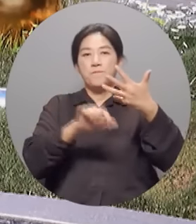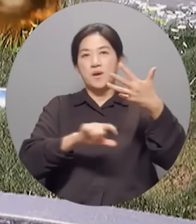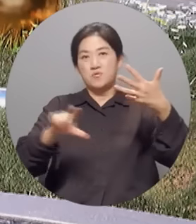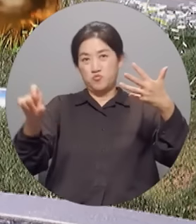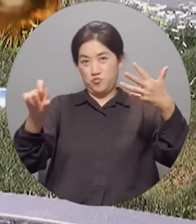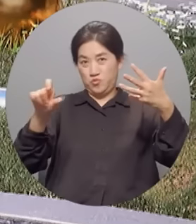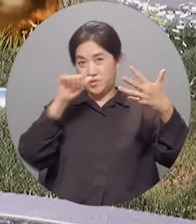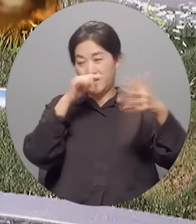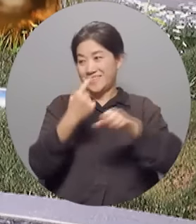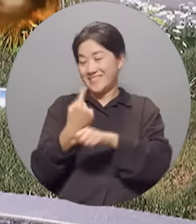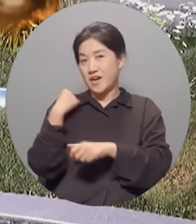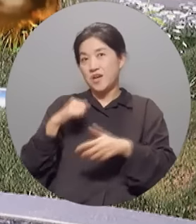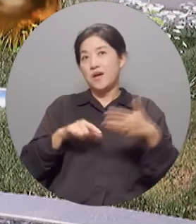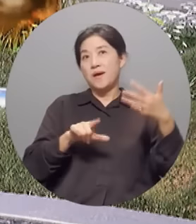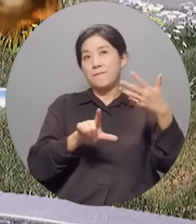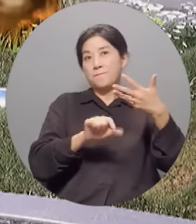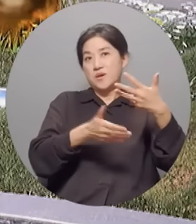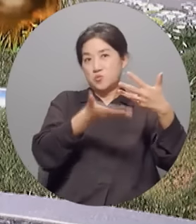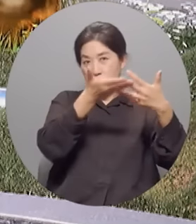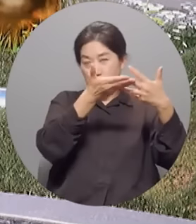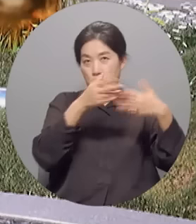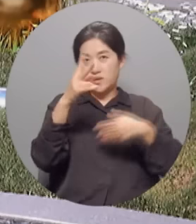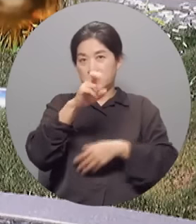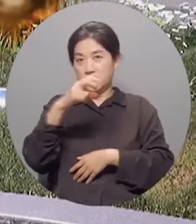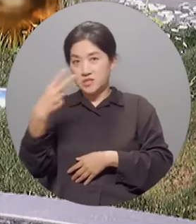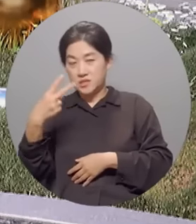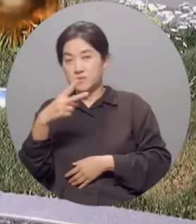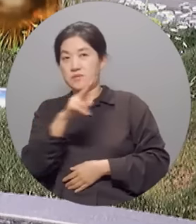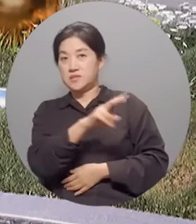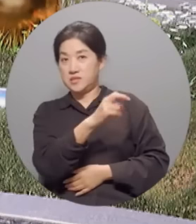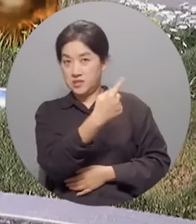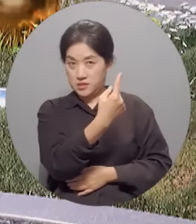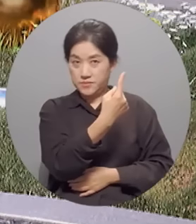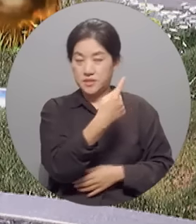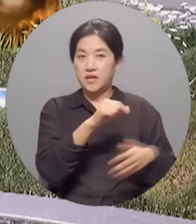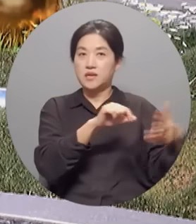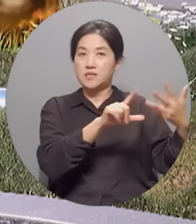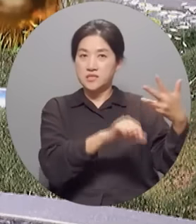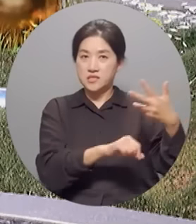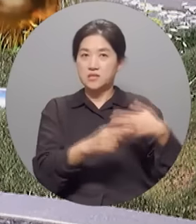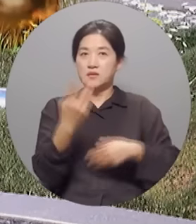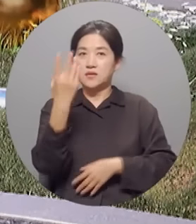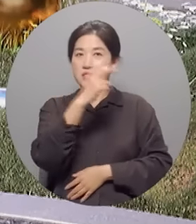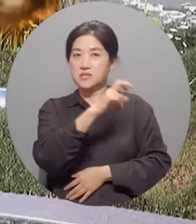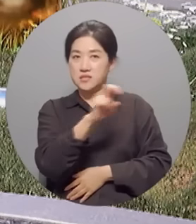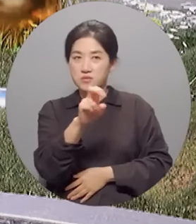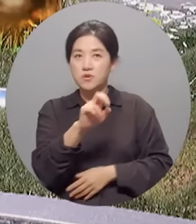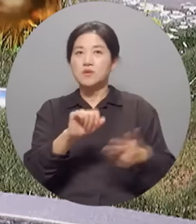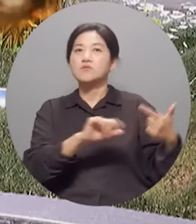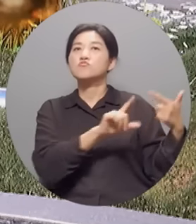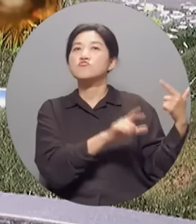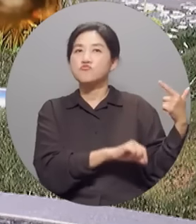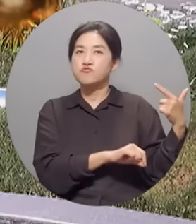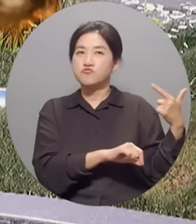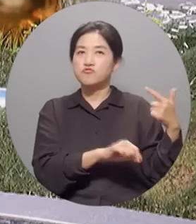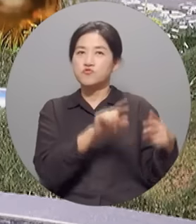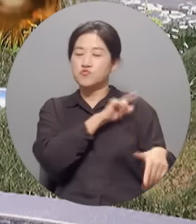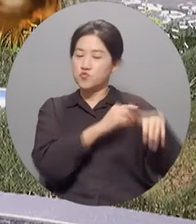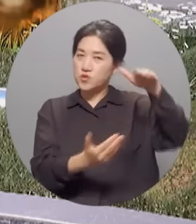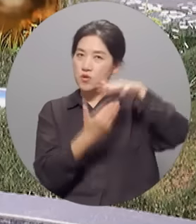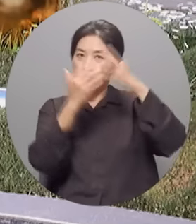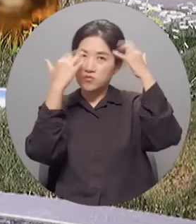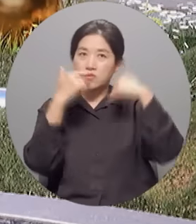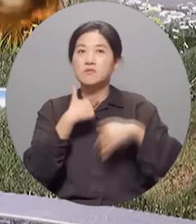나타났는데요. 지난해는 8월 초, 2022년과 21년에는 7월, 2020년에는 6월에 연중 최고